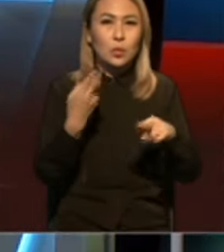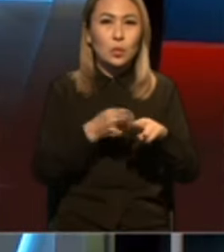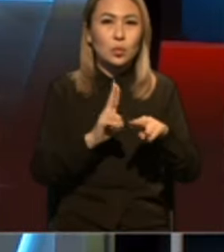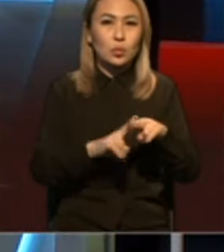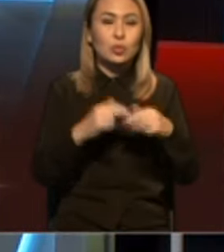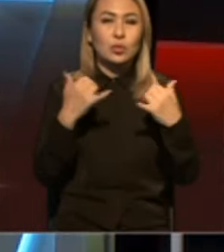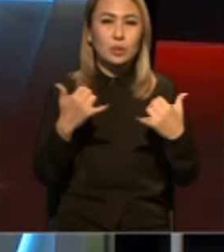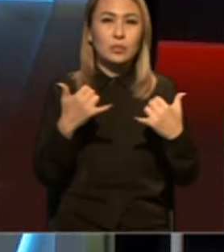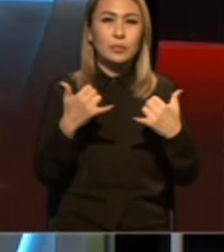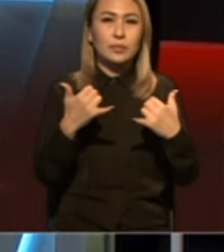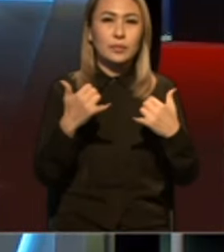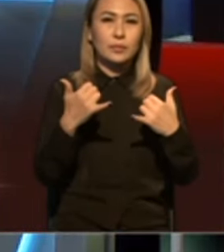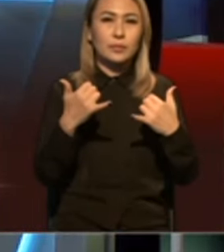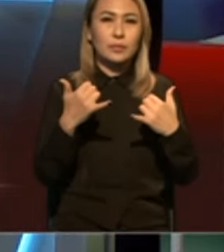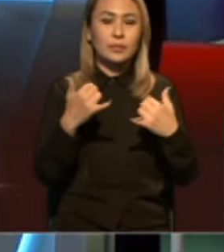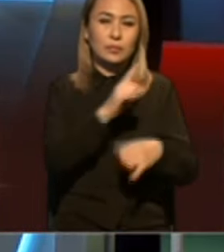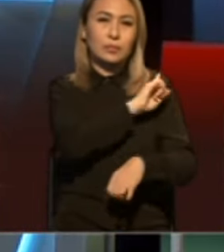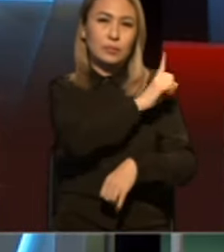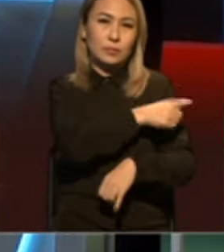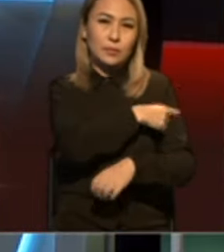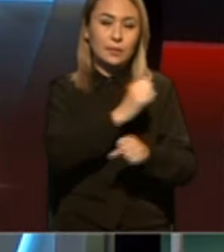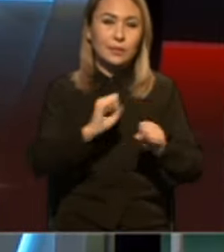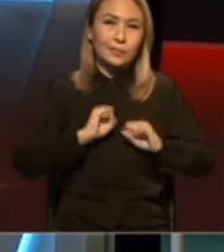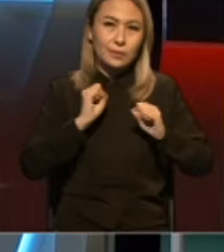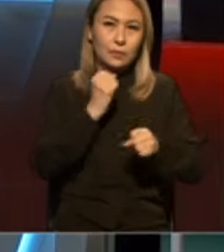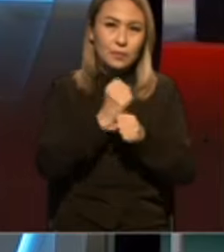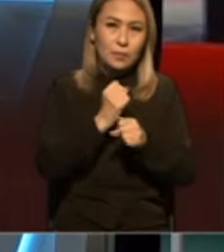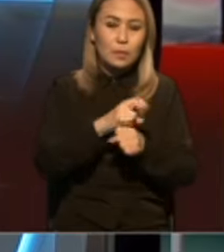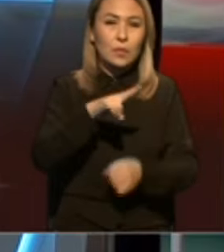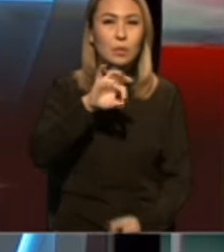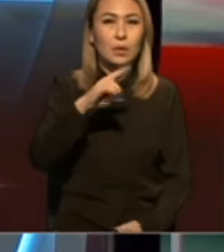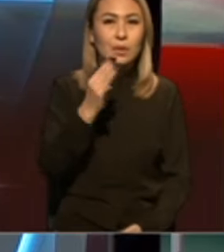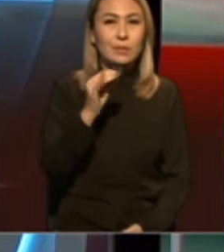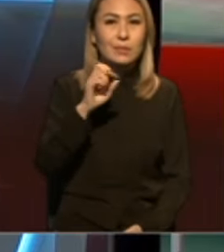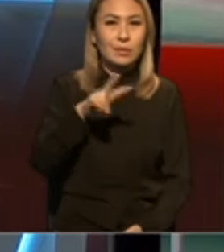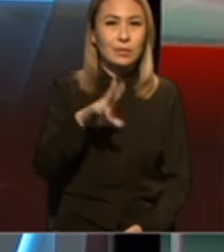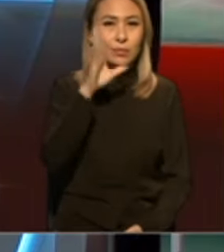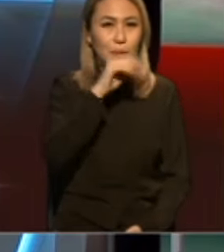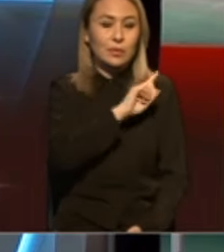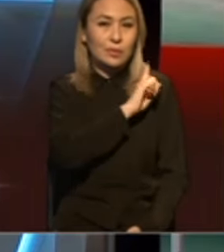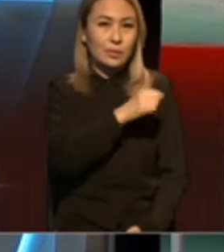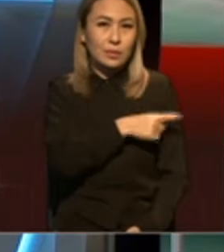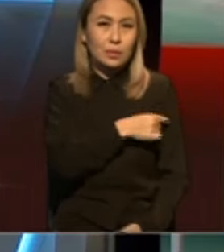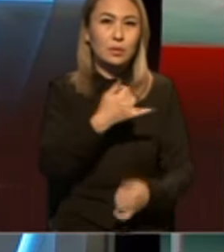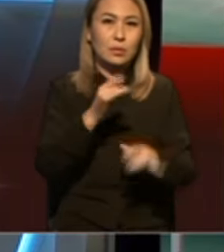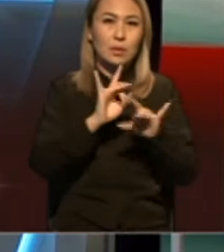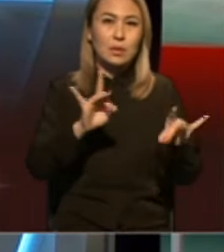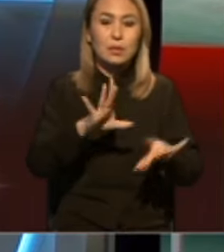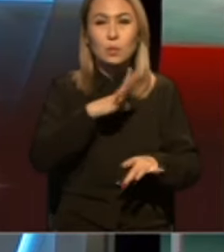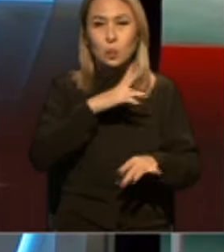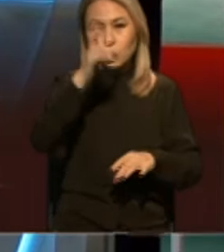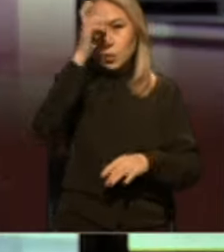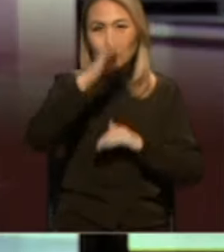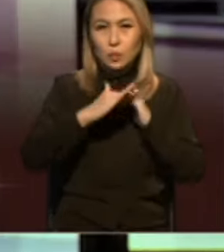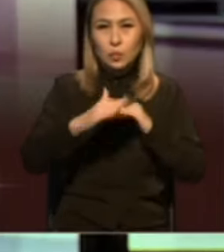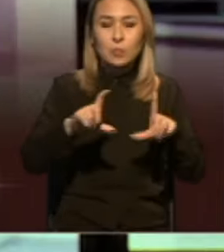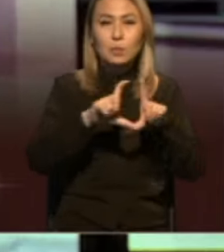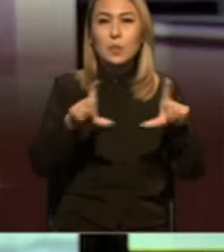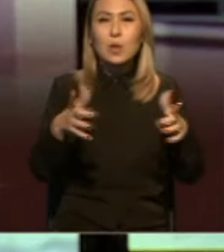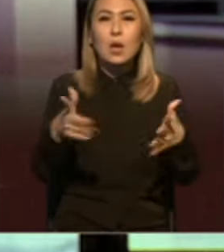қазір күш салынып жатыр, потенциалымыз оған жетеді деп ойлаймын. Өзіңіз жаңа айтып өттіңіз, кезінде түрік мектептері қалай ашылып